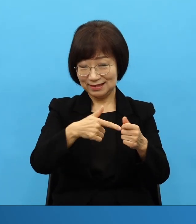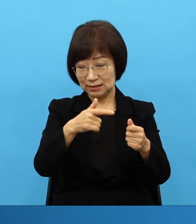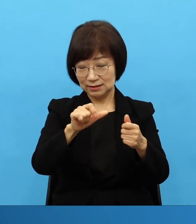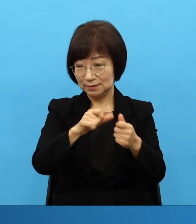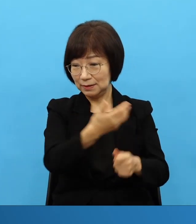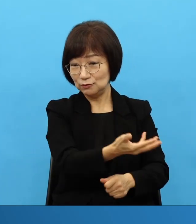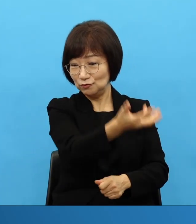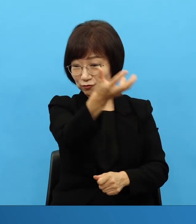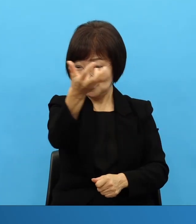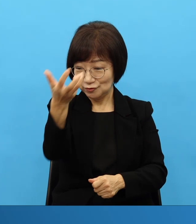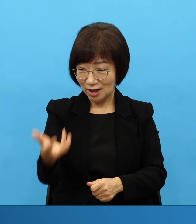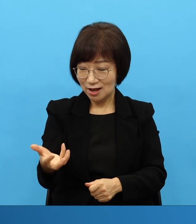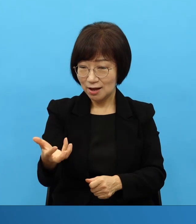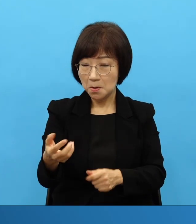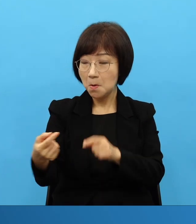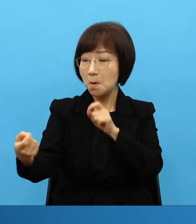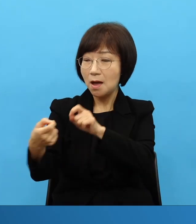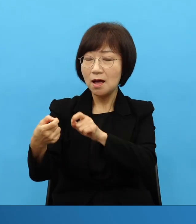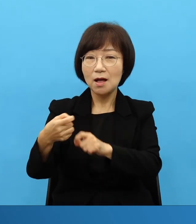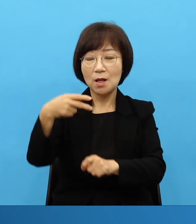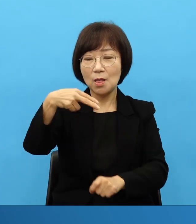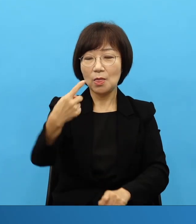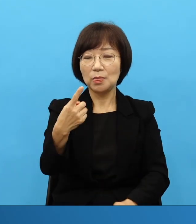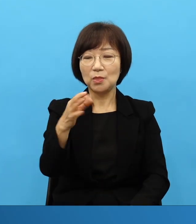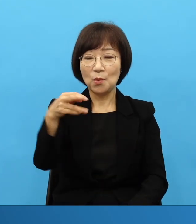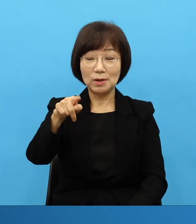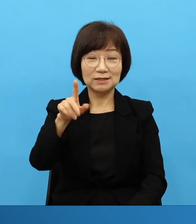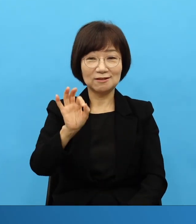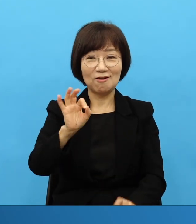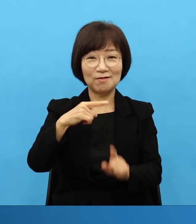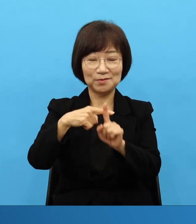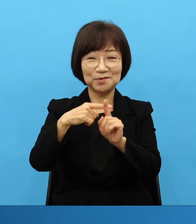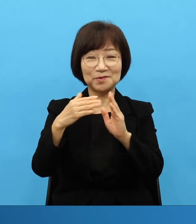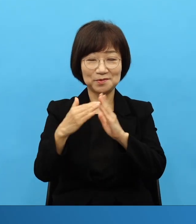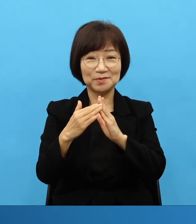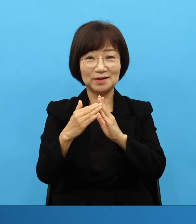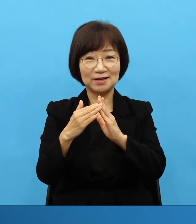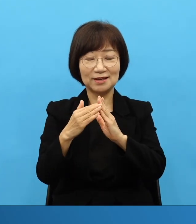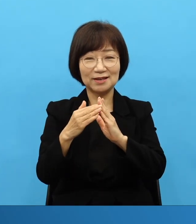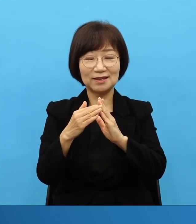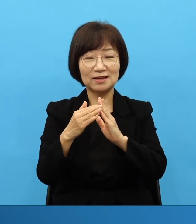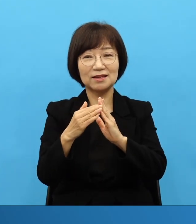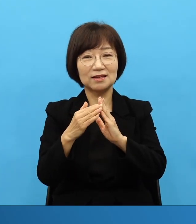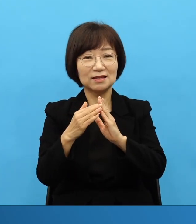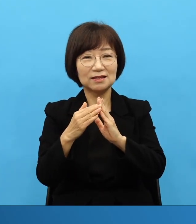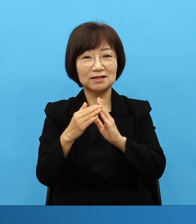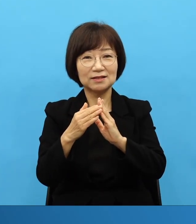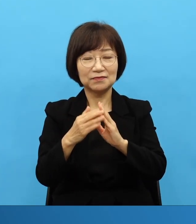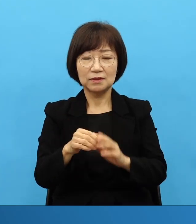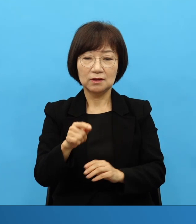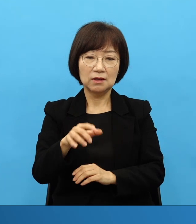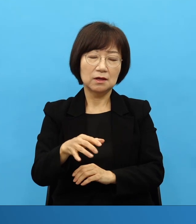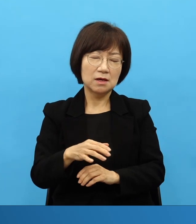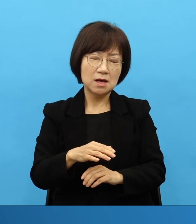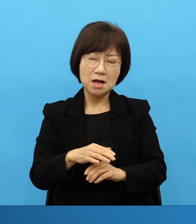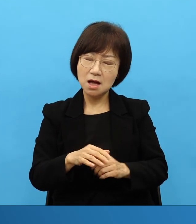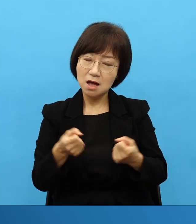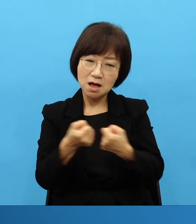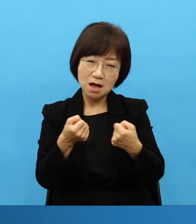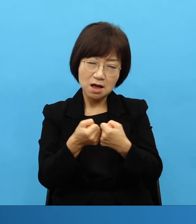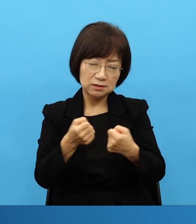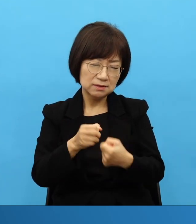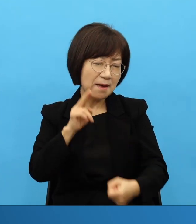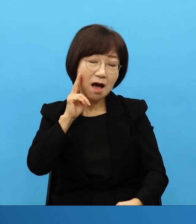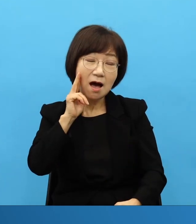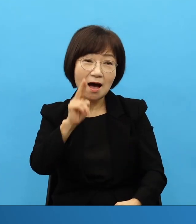저 옆에 동성교회예요. And the sixth church I went to was a church up there in the Dongsan area. 저기에서는 본격적으로 싸우는 교회예요. And this is a place